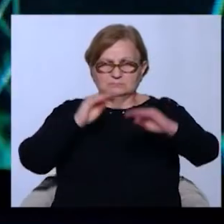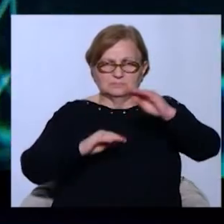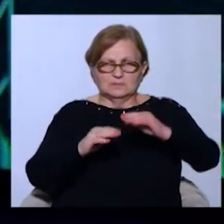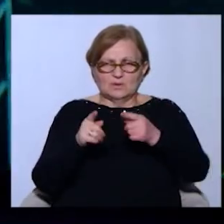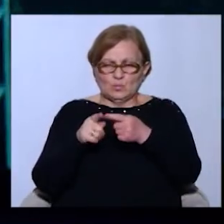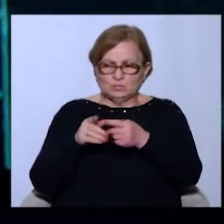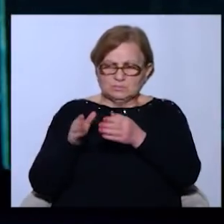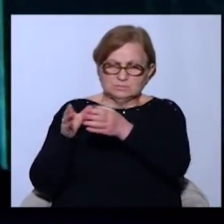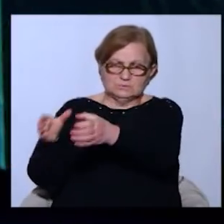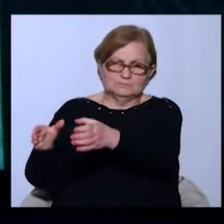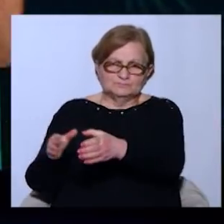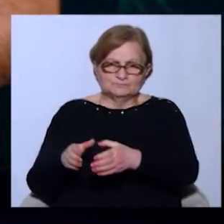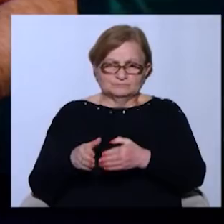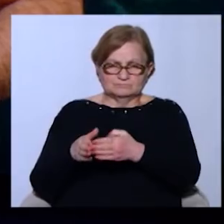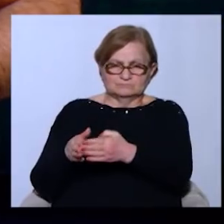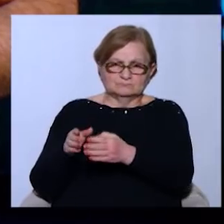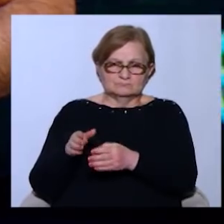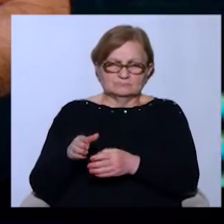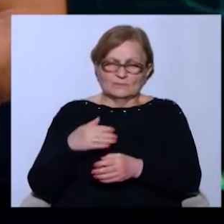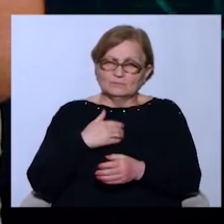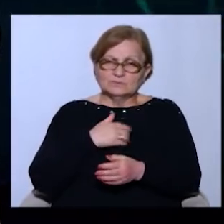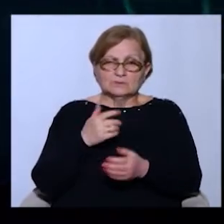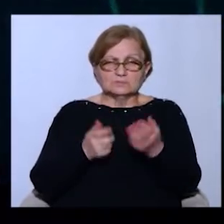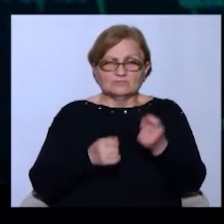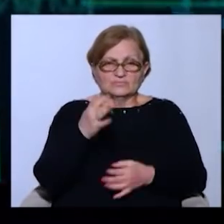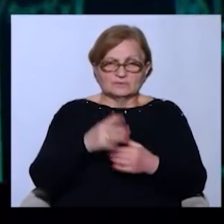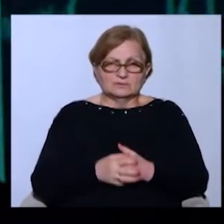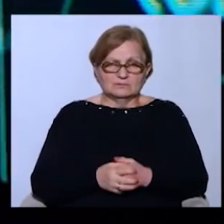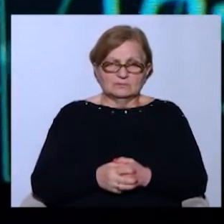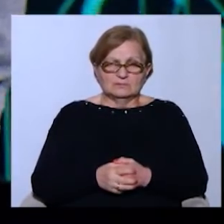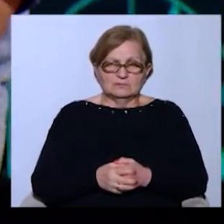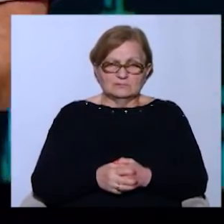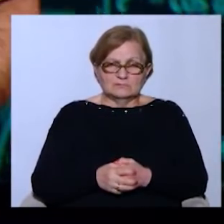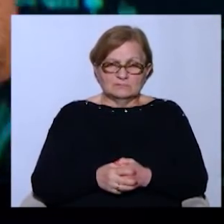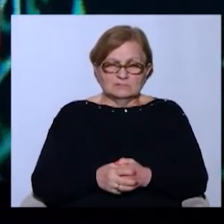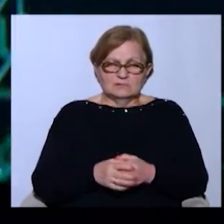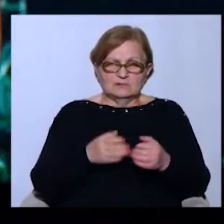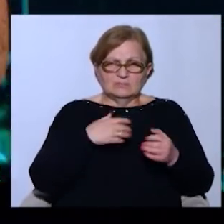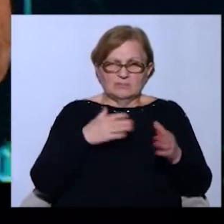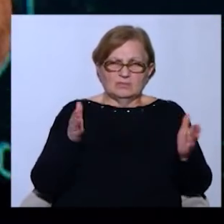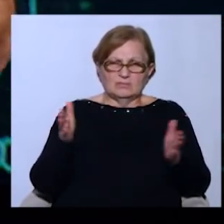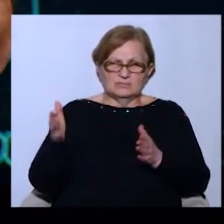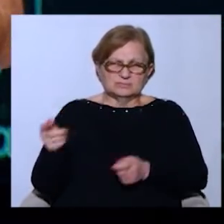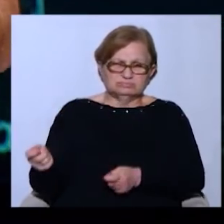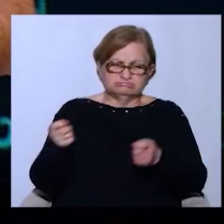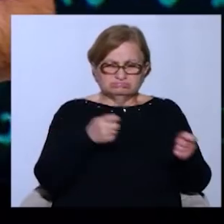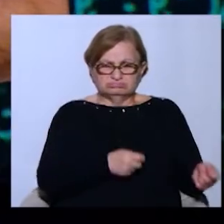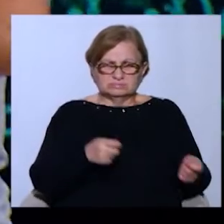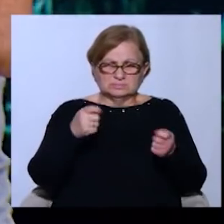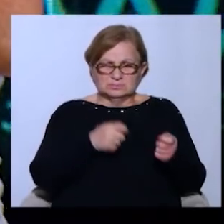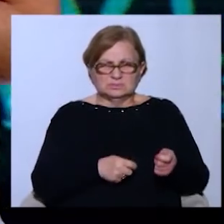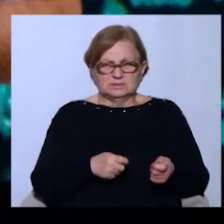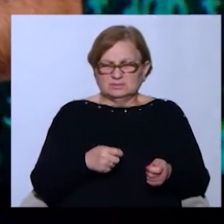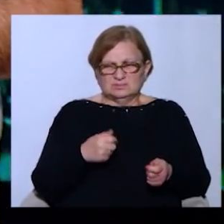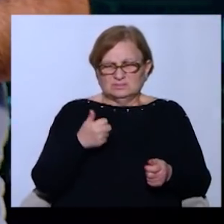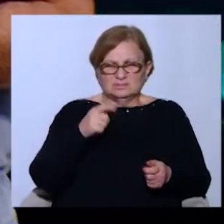არის მილაგებული. ჩვენ გვინდა რომ დავითვალოთ. ახლა ეს ყუთები მე რო ავდგე და ამის გადმოლაგება დავიწყო, არ იქნება